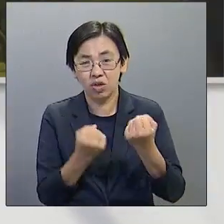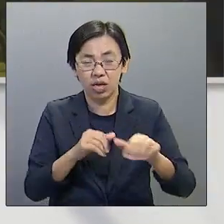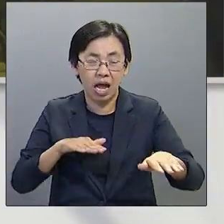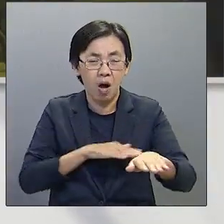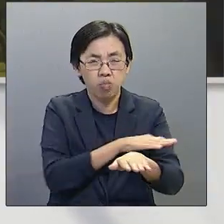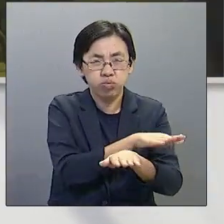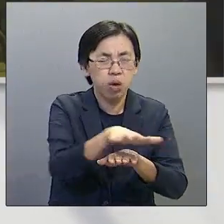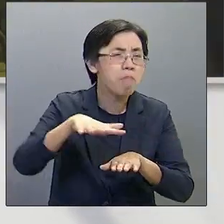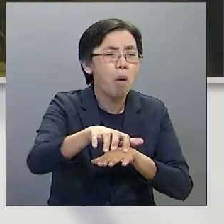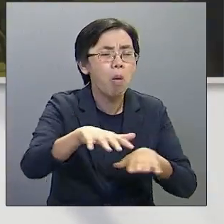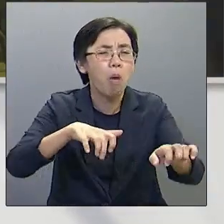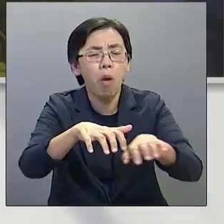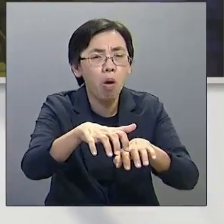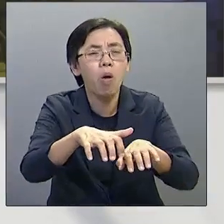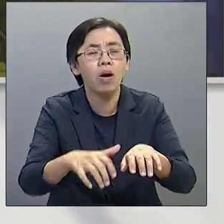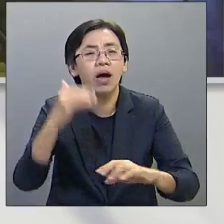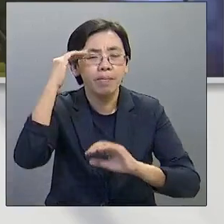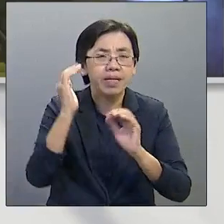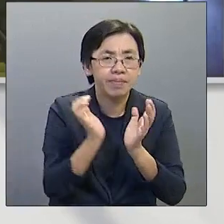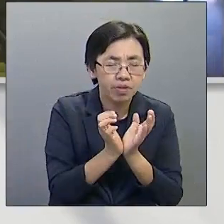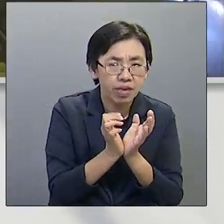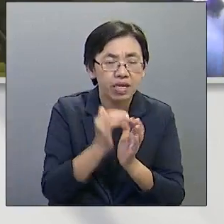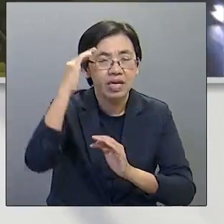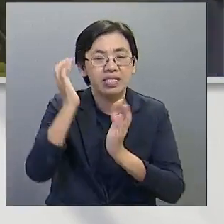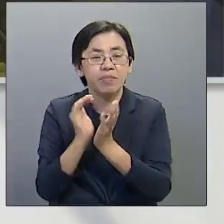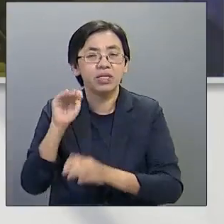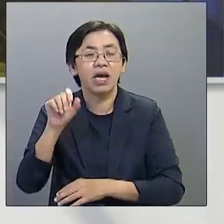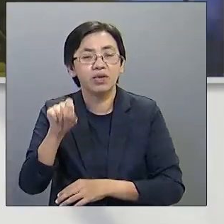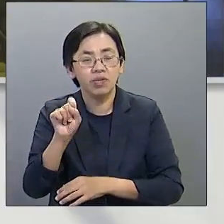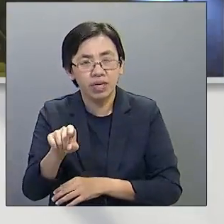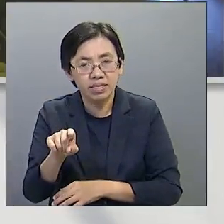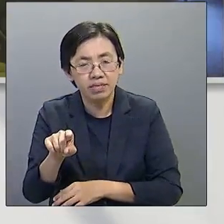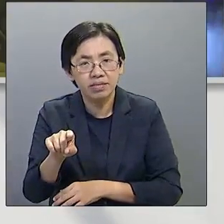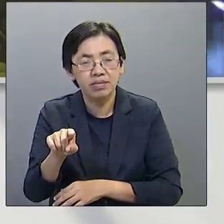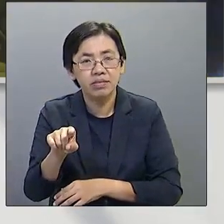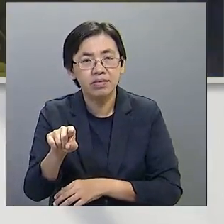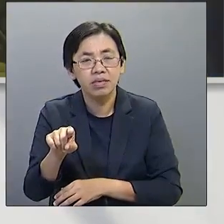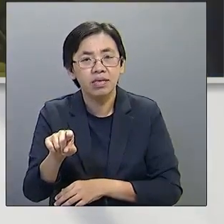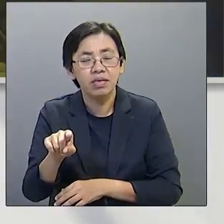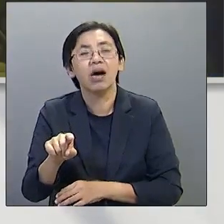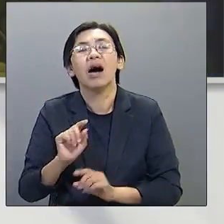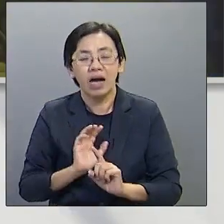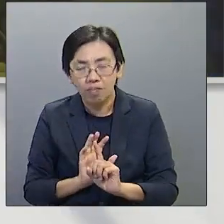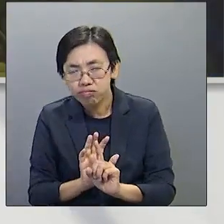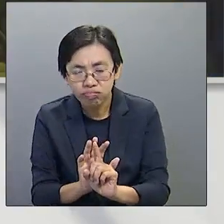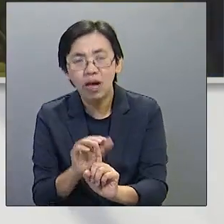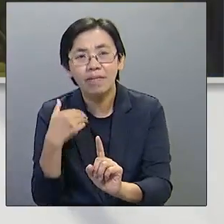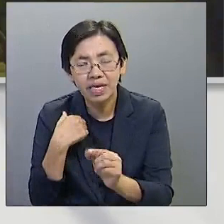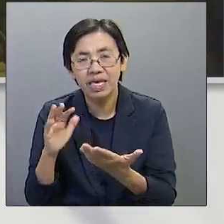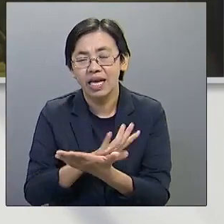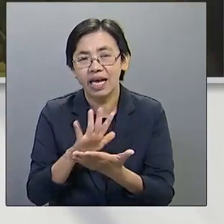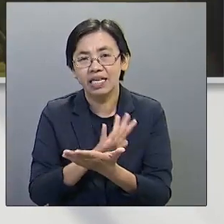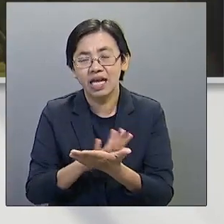านสอบสวนมีเจ้าหน้าที่ตำรวจจากสน.ทางด่วนท้องที่เกิดเหตุตามประกบไปตรวจด้วยมีเอกสาร